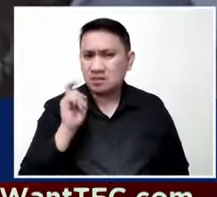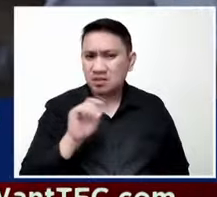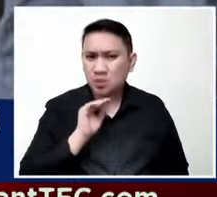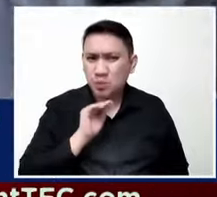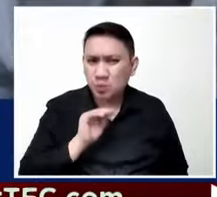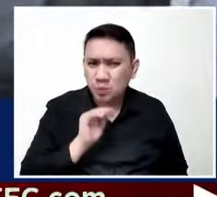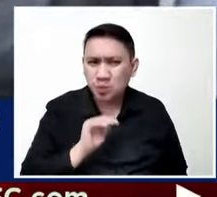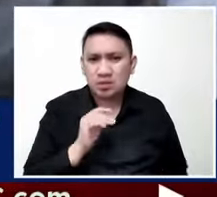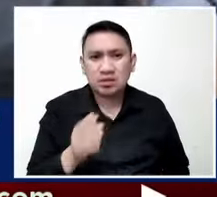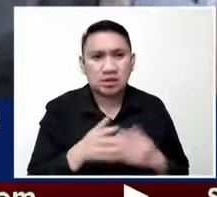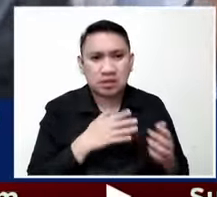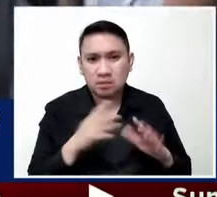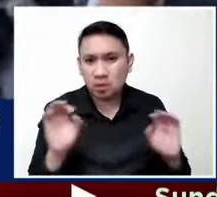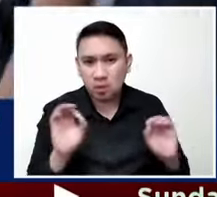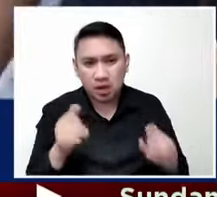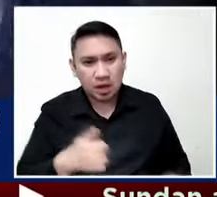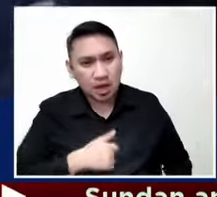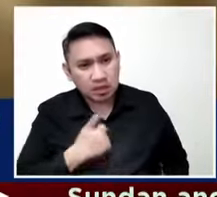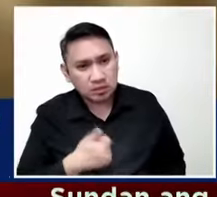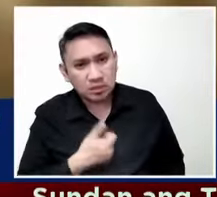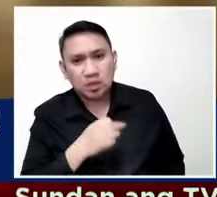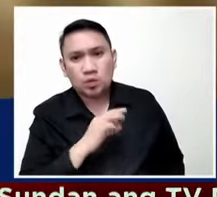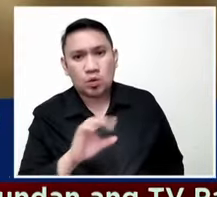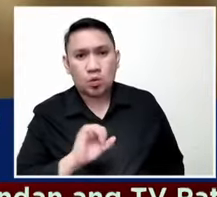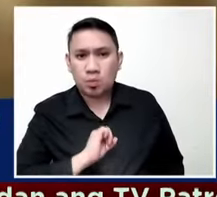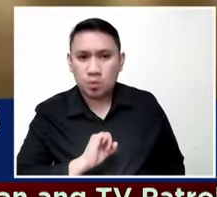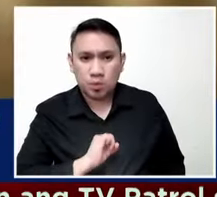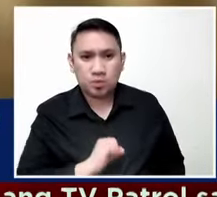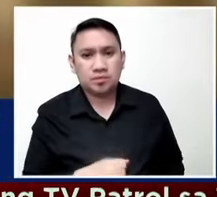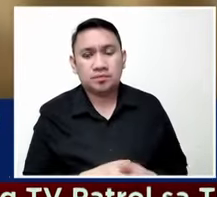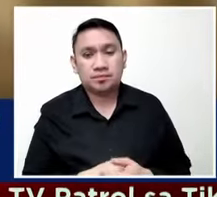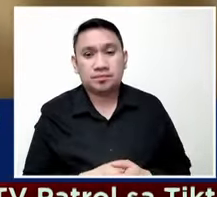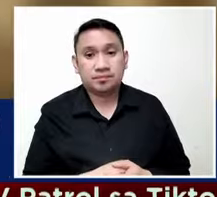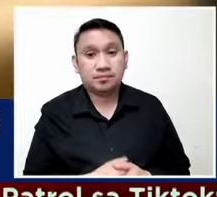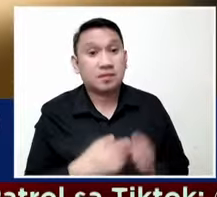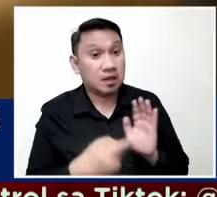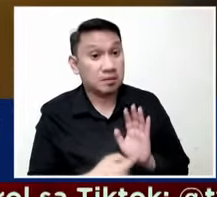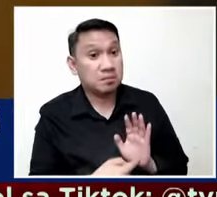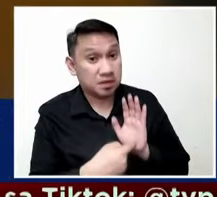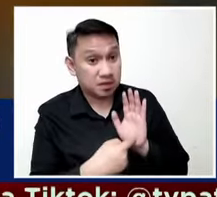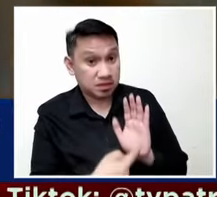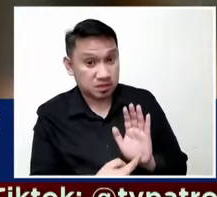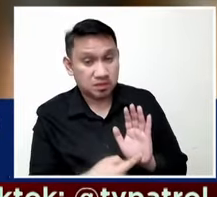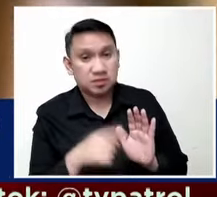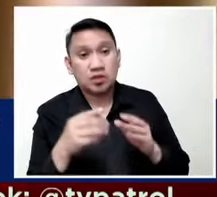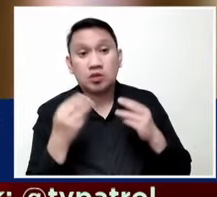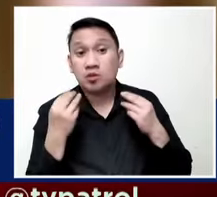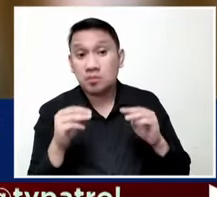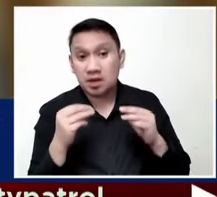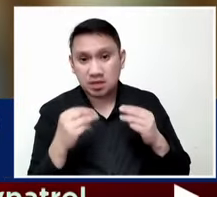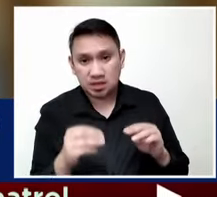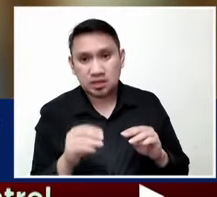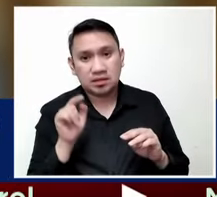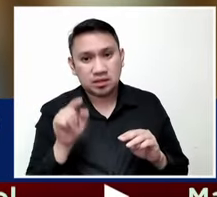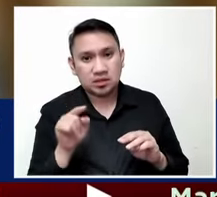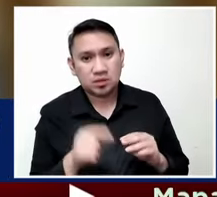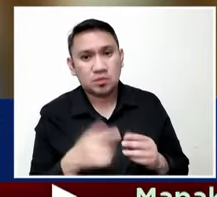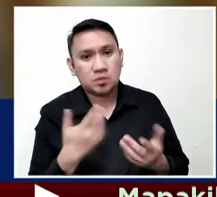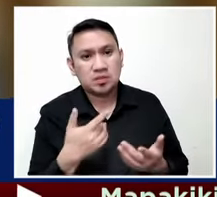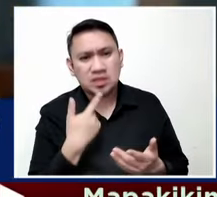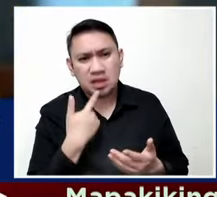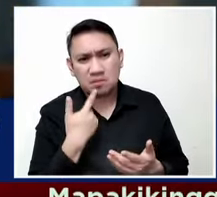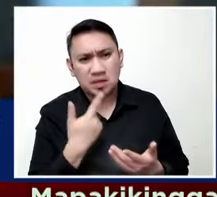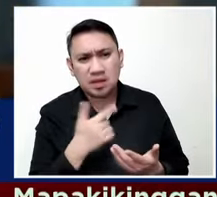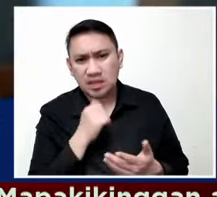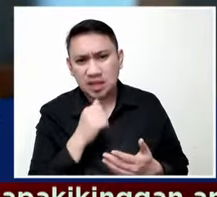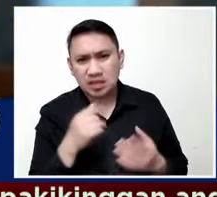naman silang asthma, infection o ubo. Pinakikita umano nitong marketing strategy lang ang pagsabing less harmful ang